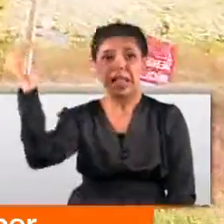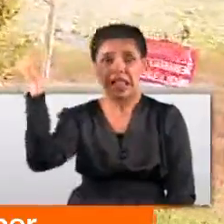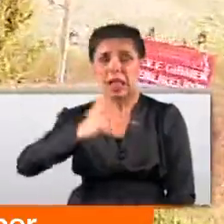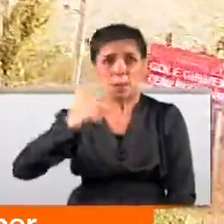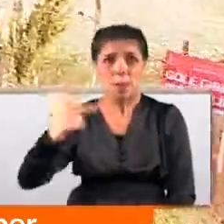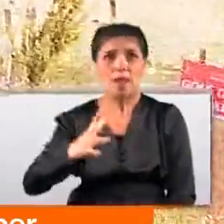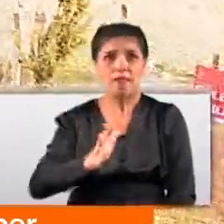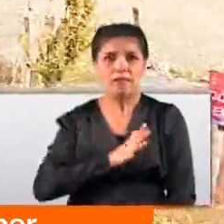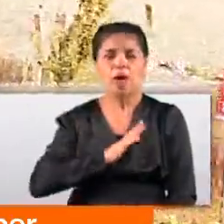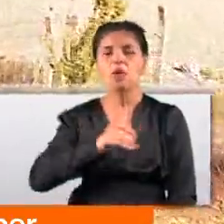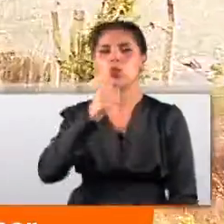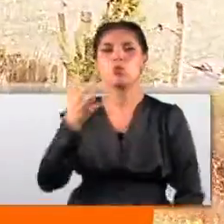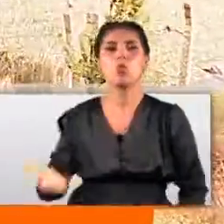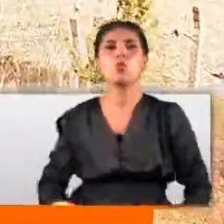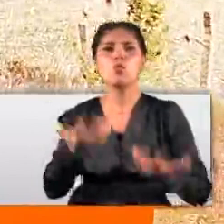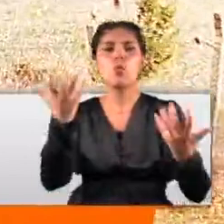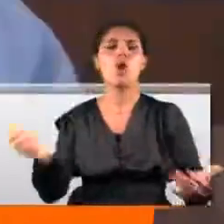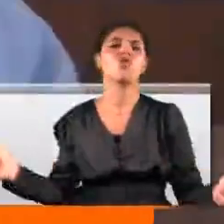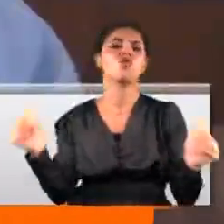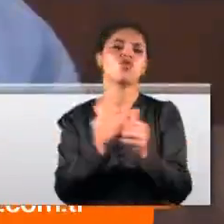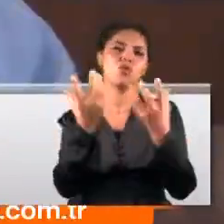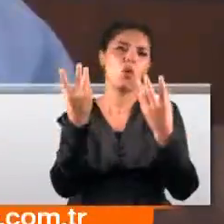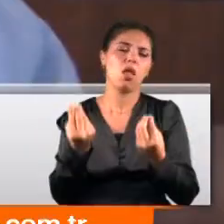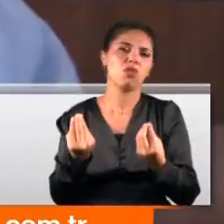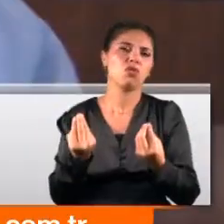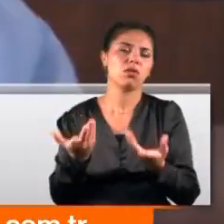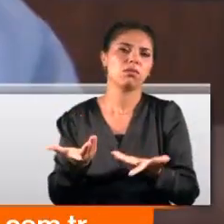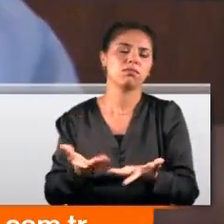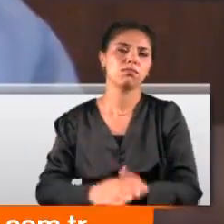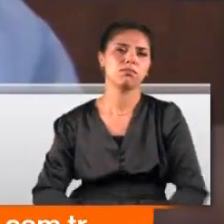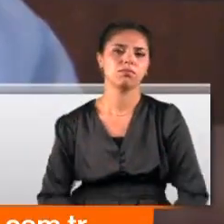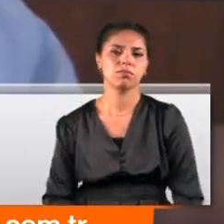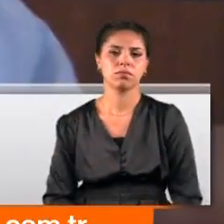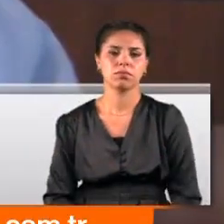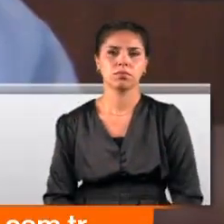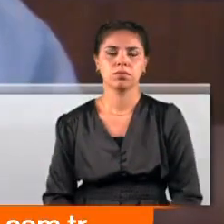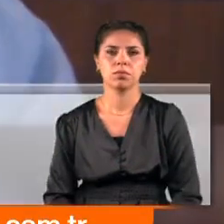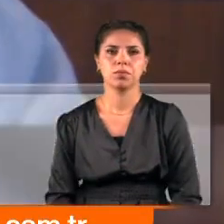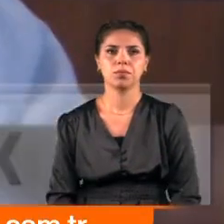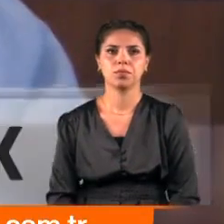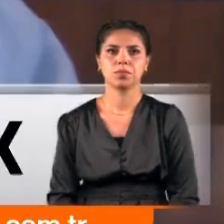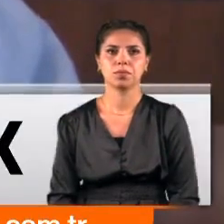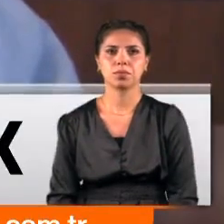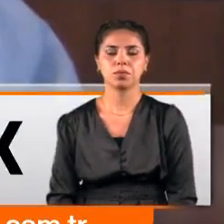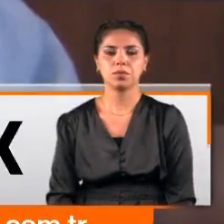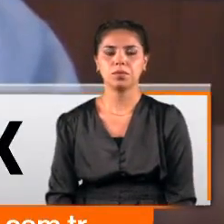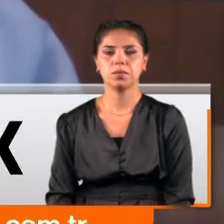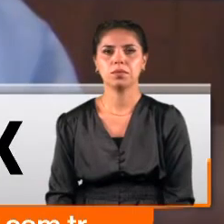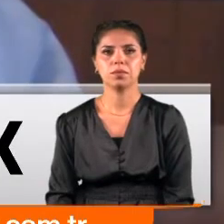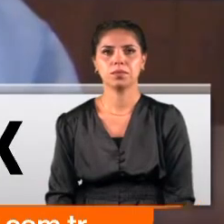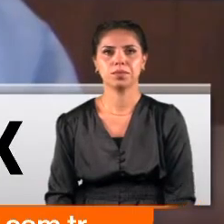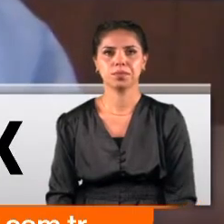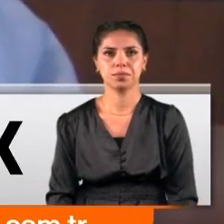ise buharlaşma oranı daha da artacak. Günde de yaklaşık 250-300 bin tonu bulacaktır.